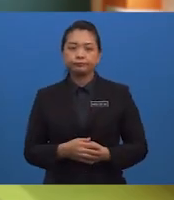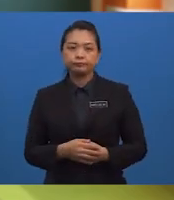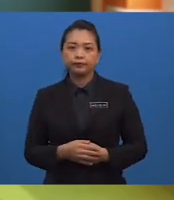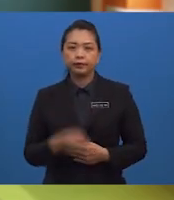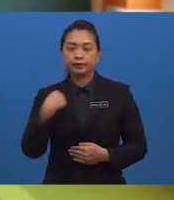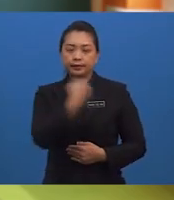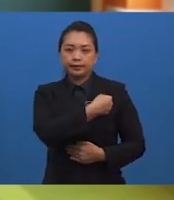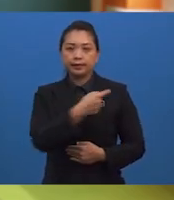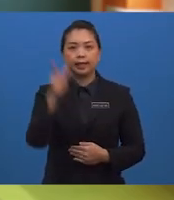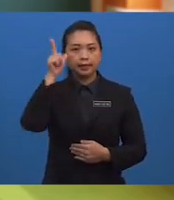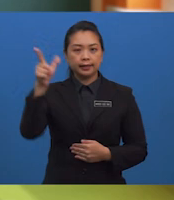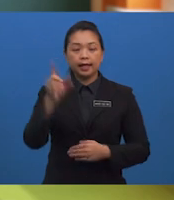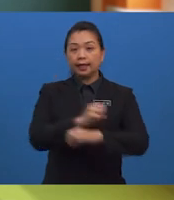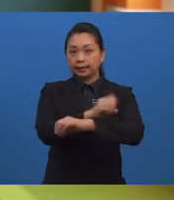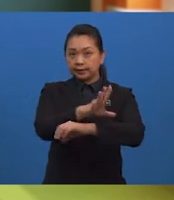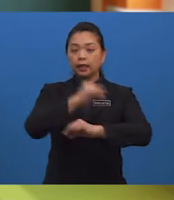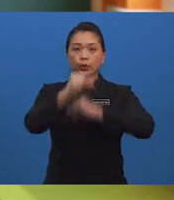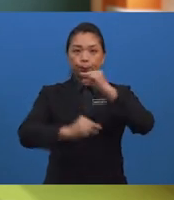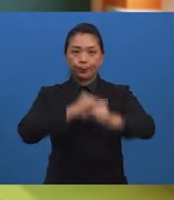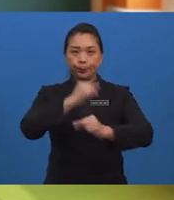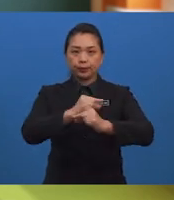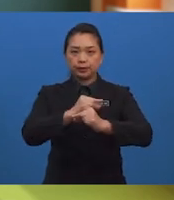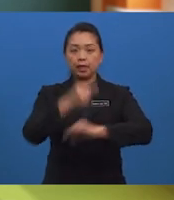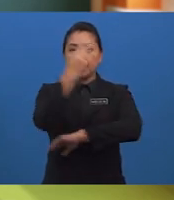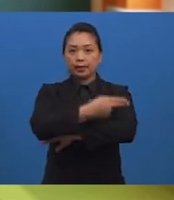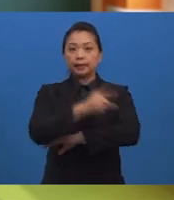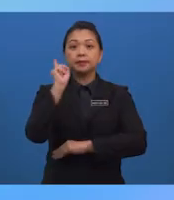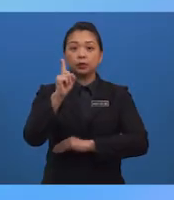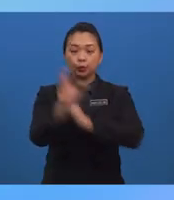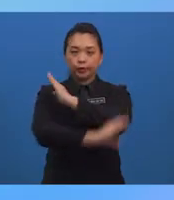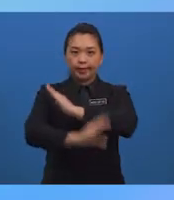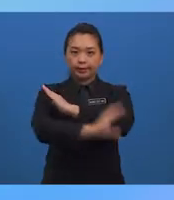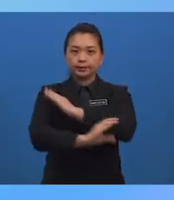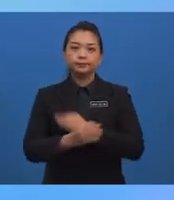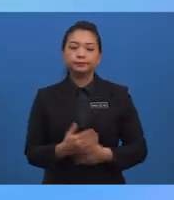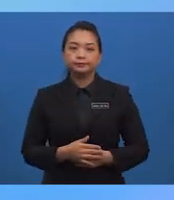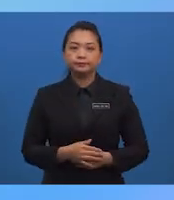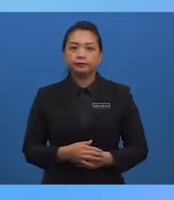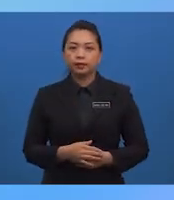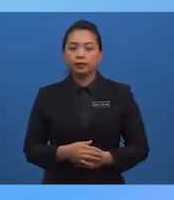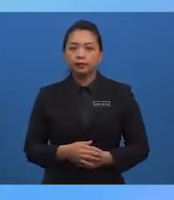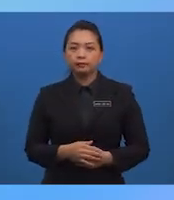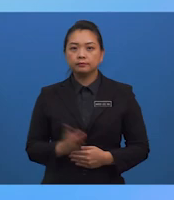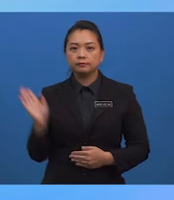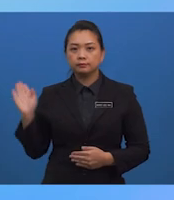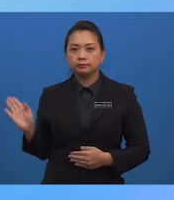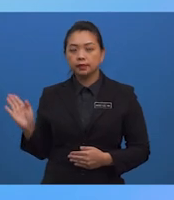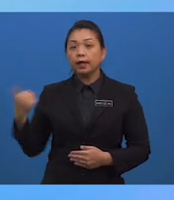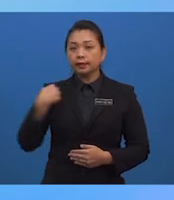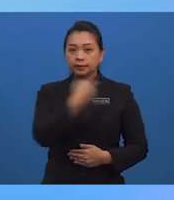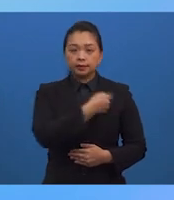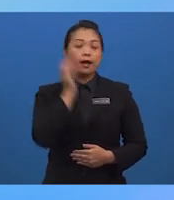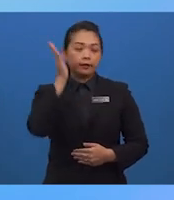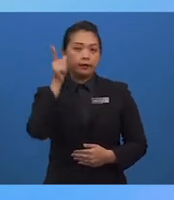mari kita lihat kesan globalisasi terhadap sesebuah negara. Di dalam hal ini, kita akan